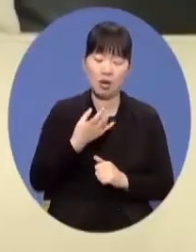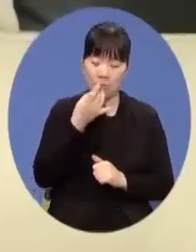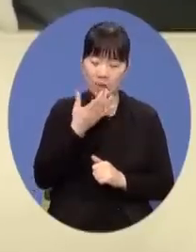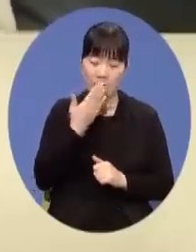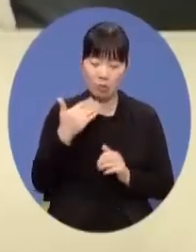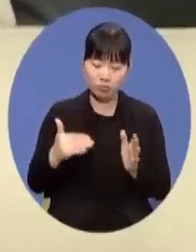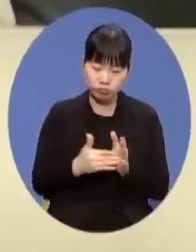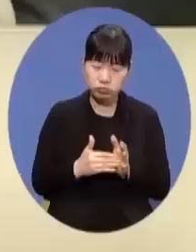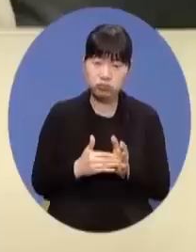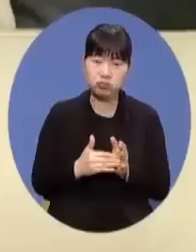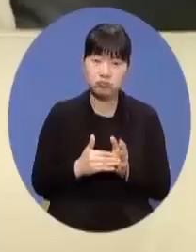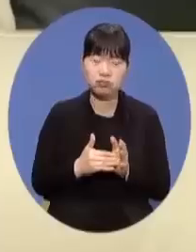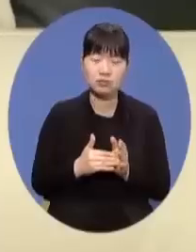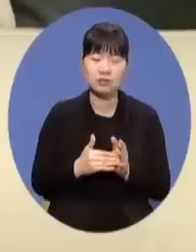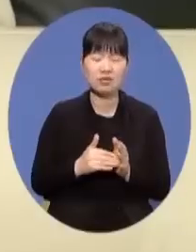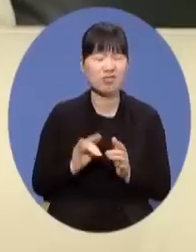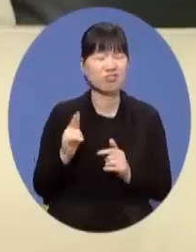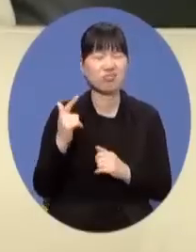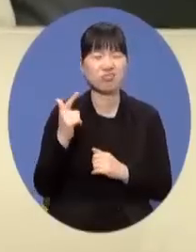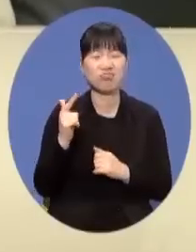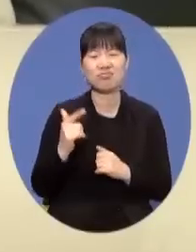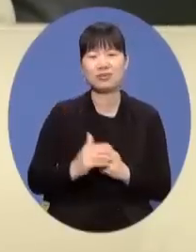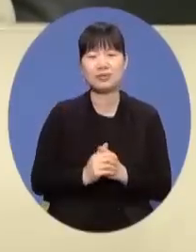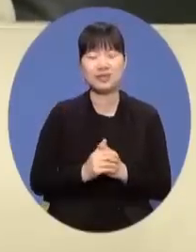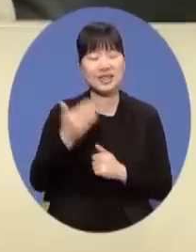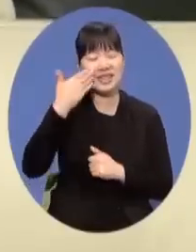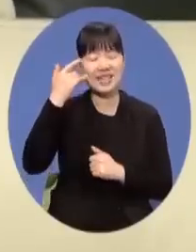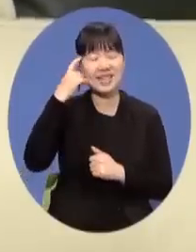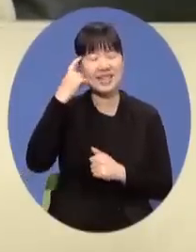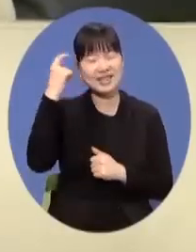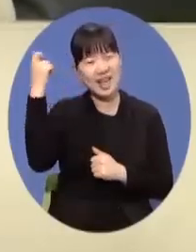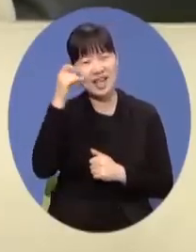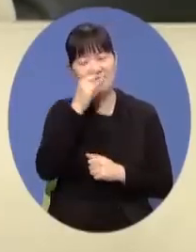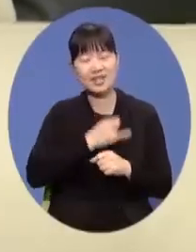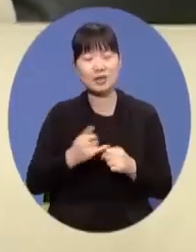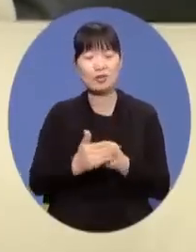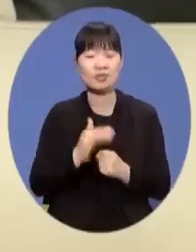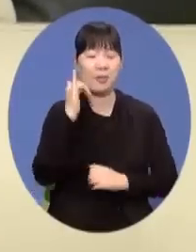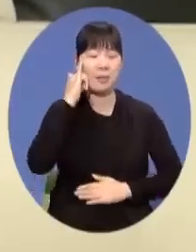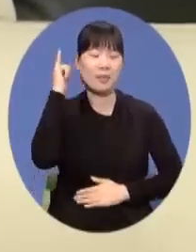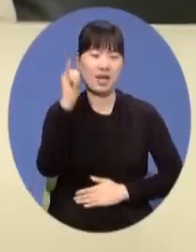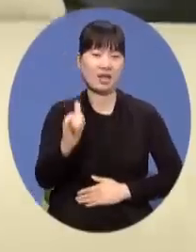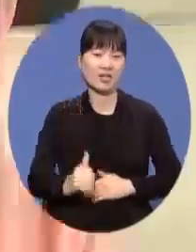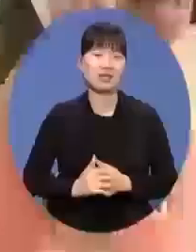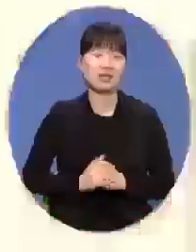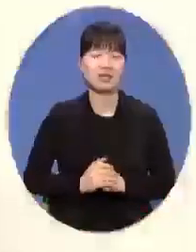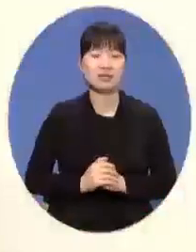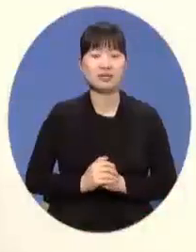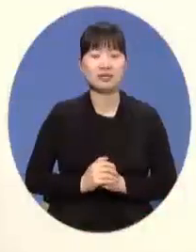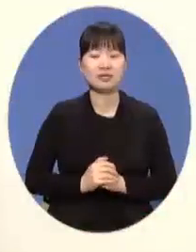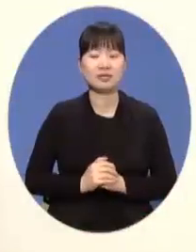먹었어? 아니, 옛날 생각이 나서 전화했어.